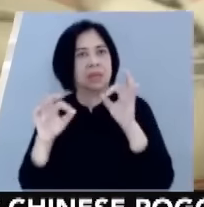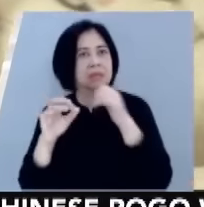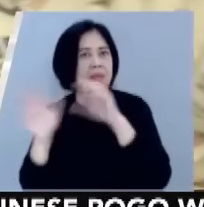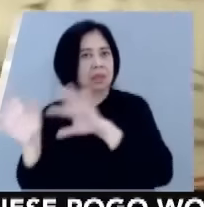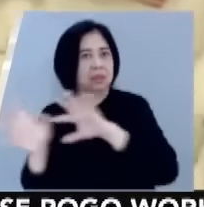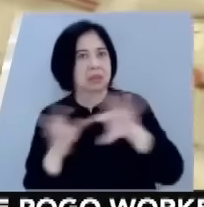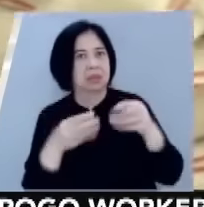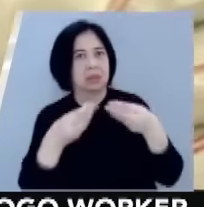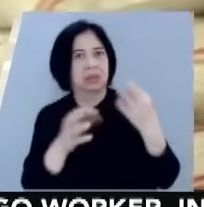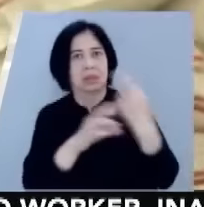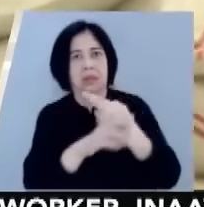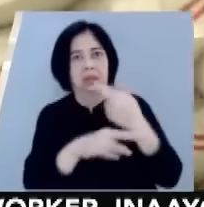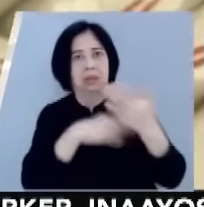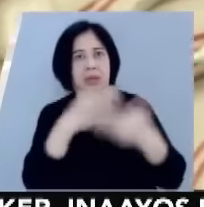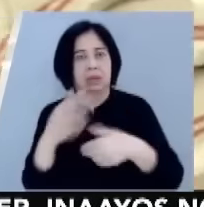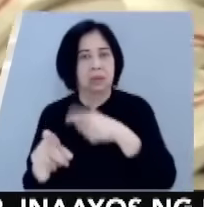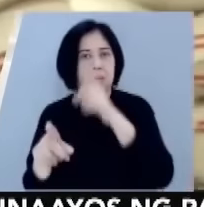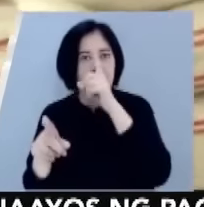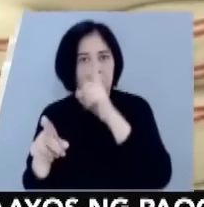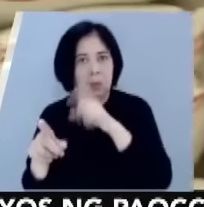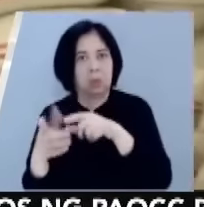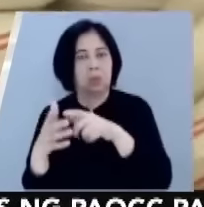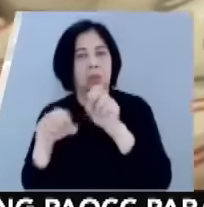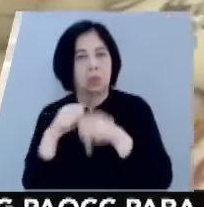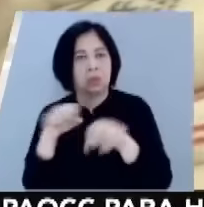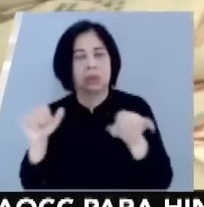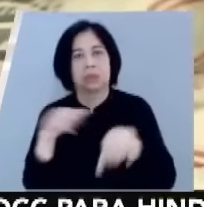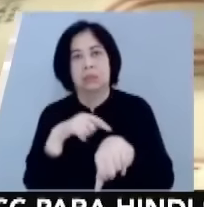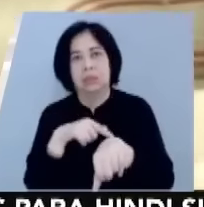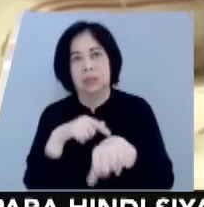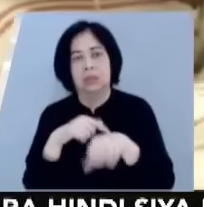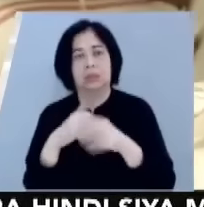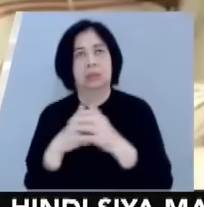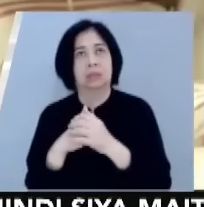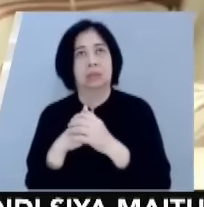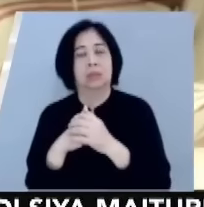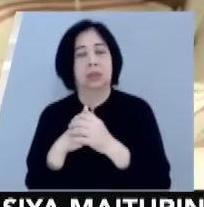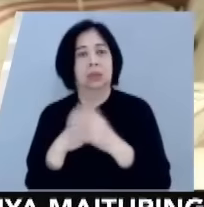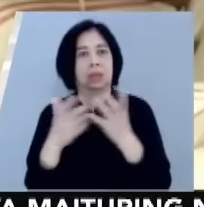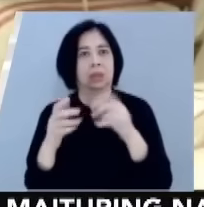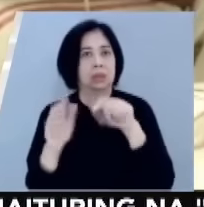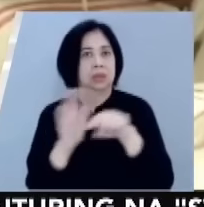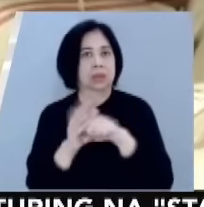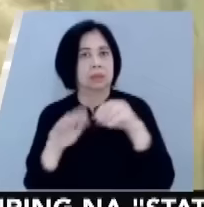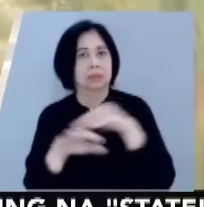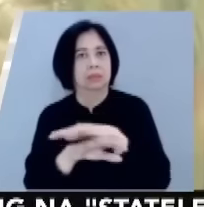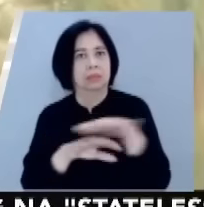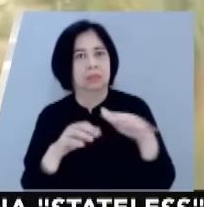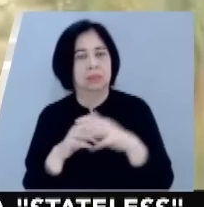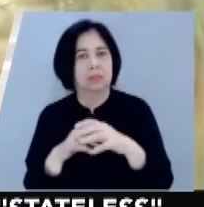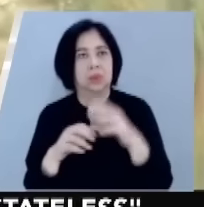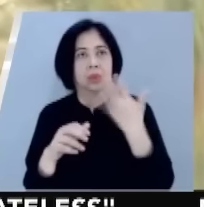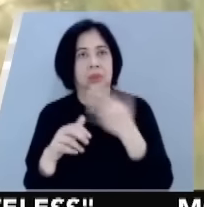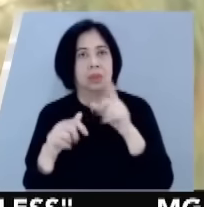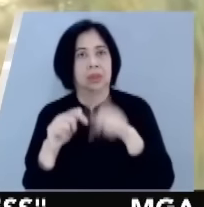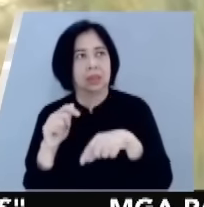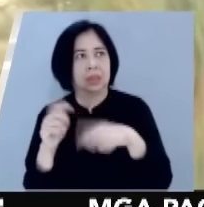regular basis, ay magla-down yun. At the same time, negative effect nun is hindi kami makabili